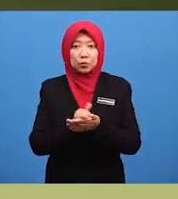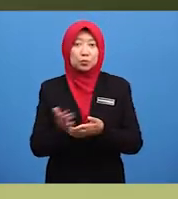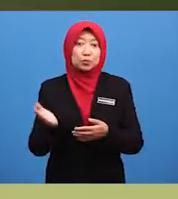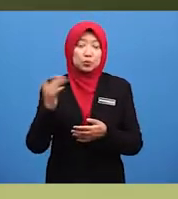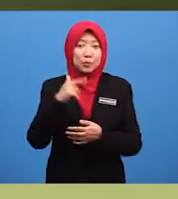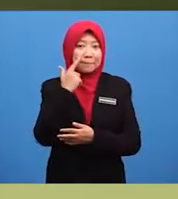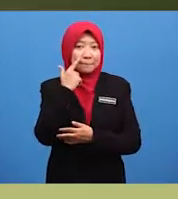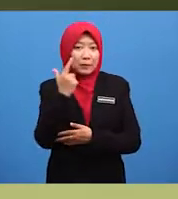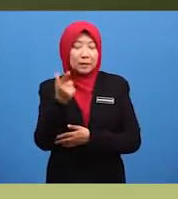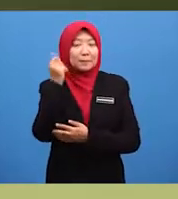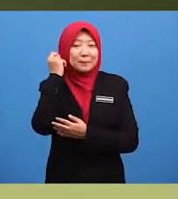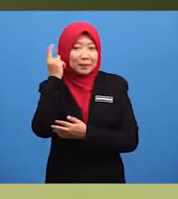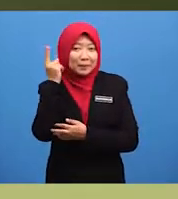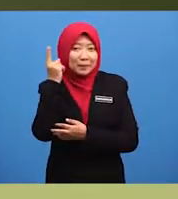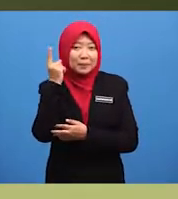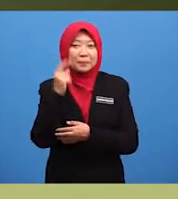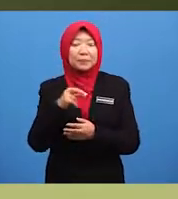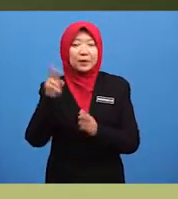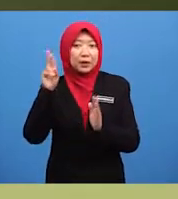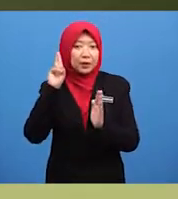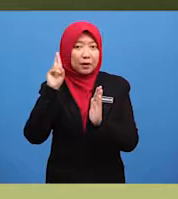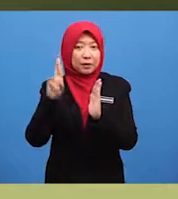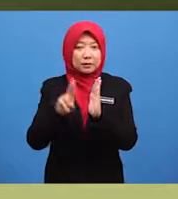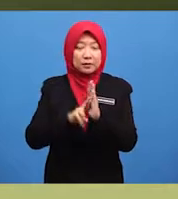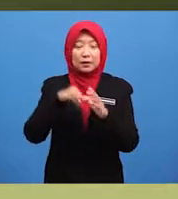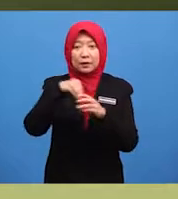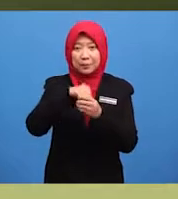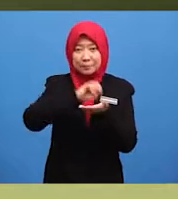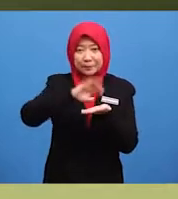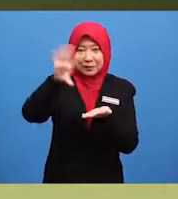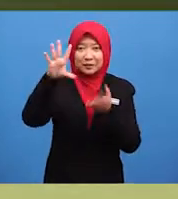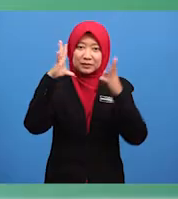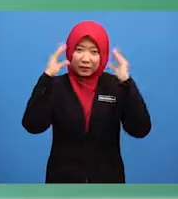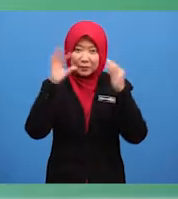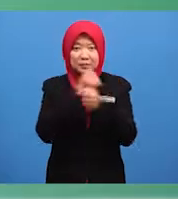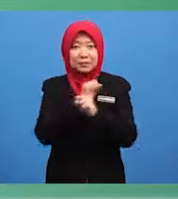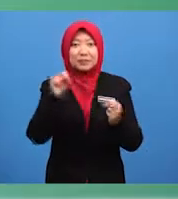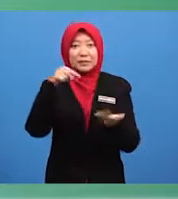lihat dan fahami rajah dalam slide yang cikgu sediakan ini.